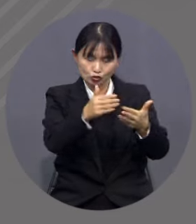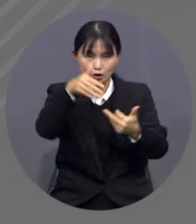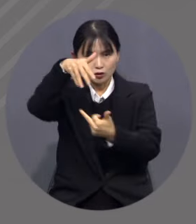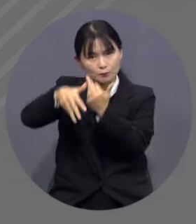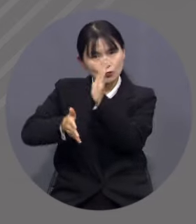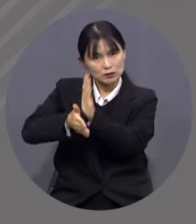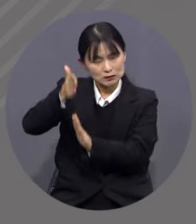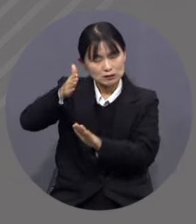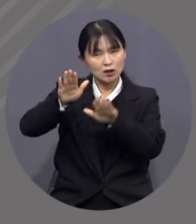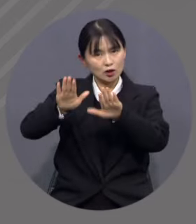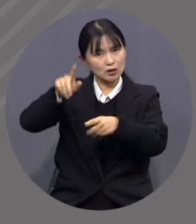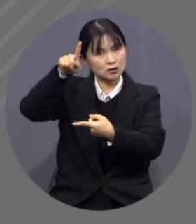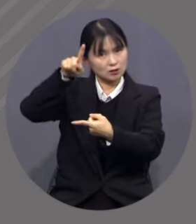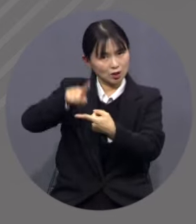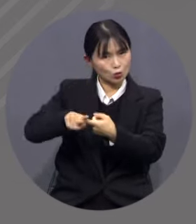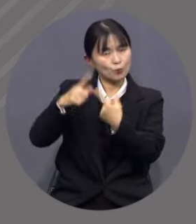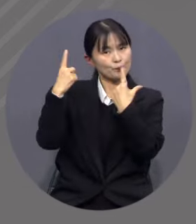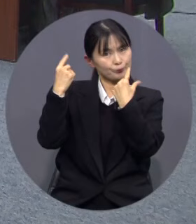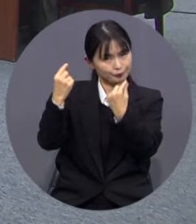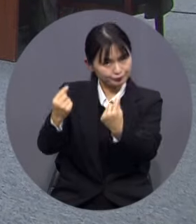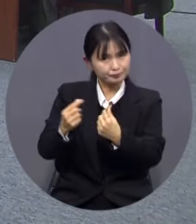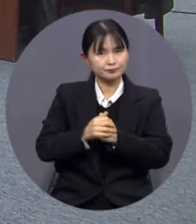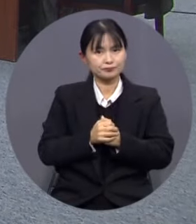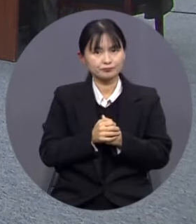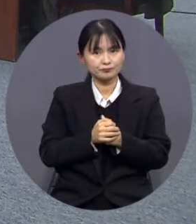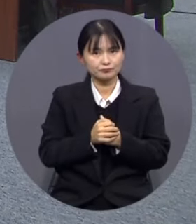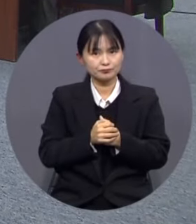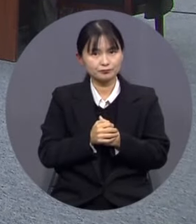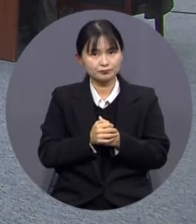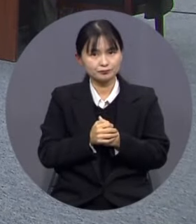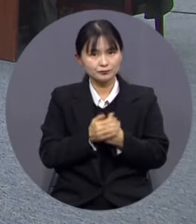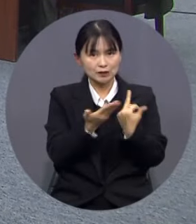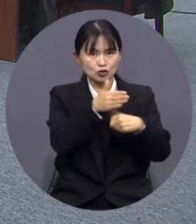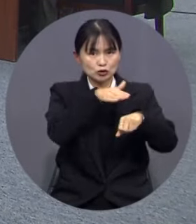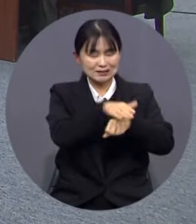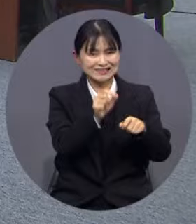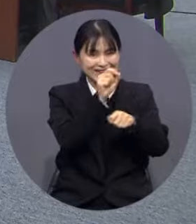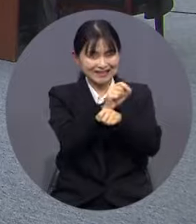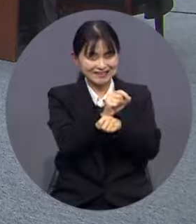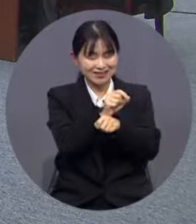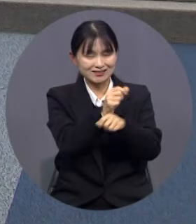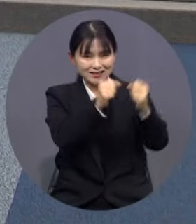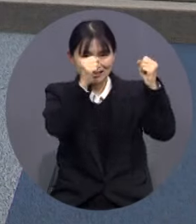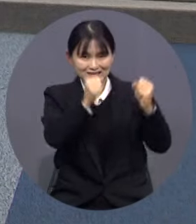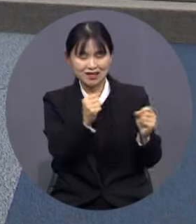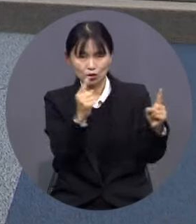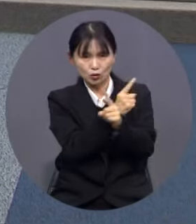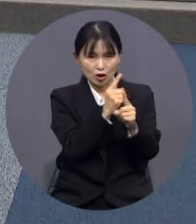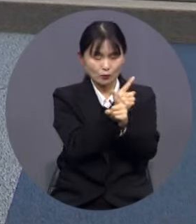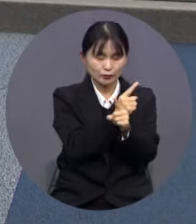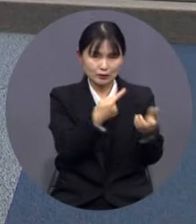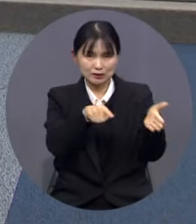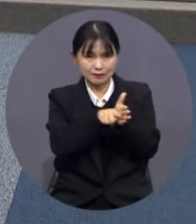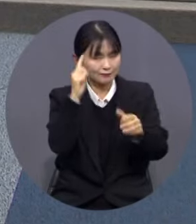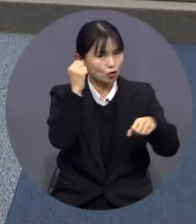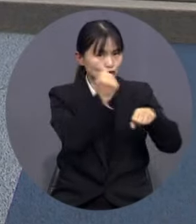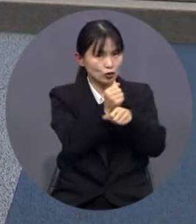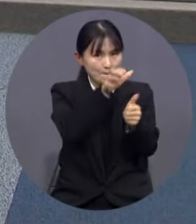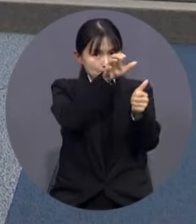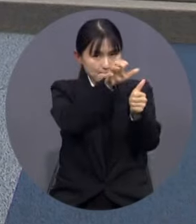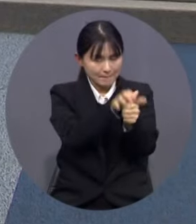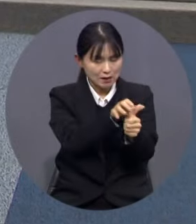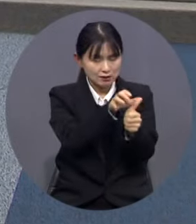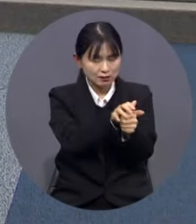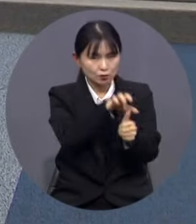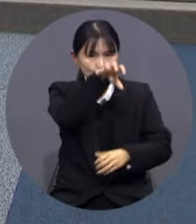서귀포시는 현재 구역을 유지하게 됩니다. 제주형 행정체제 도입 연구 용역을 맡은